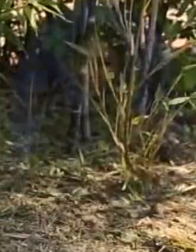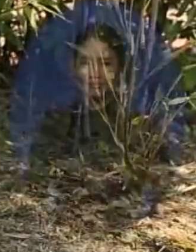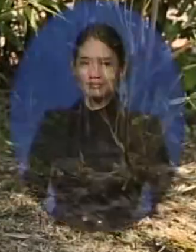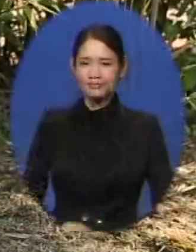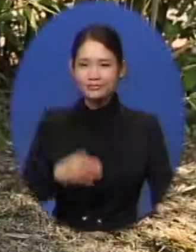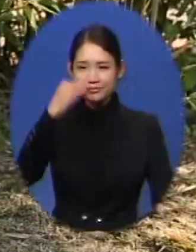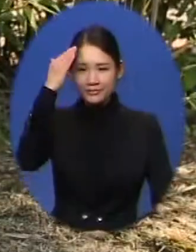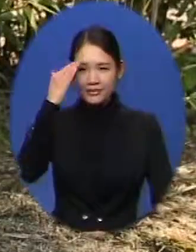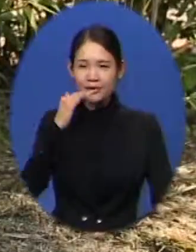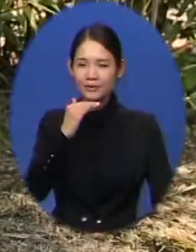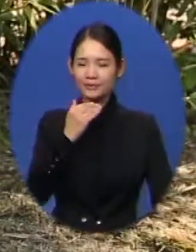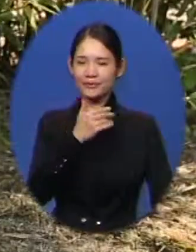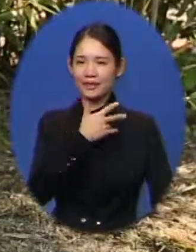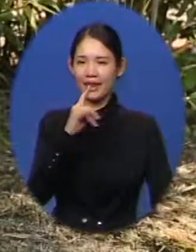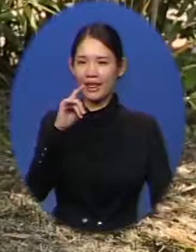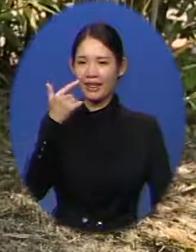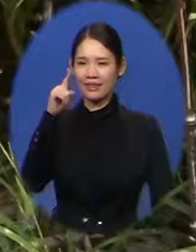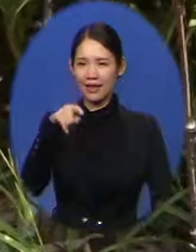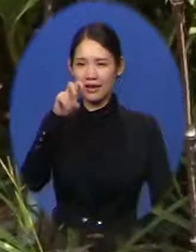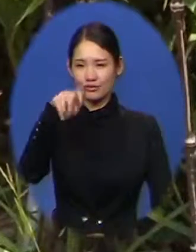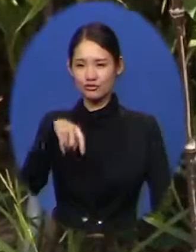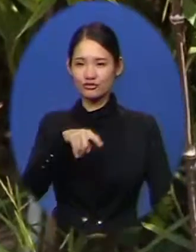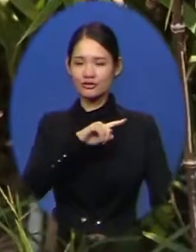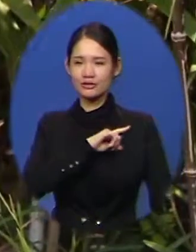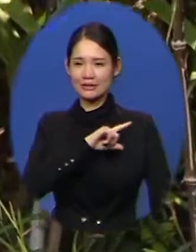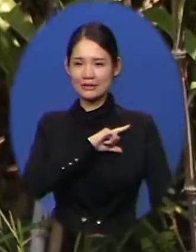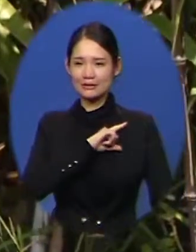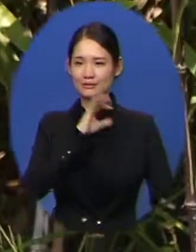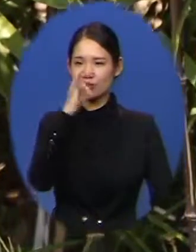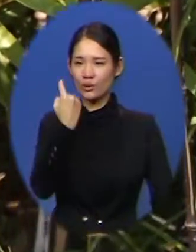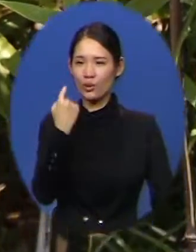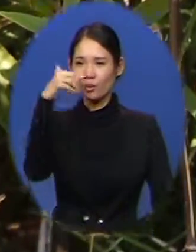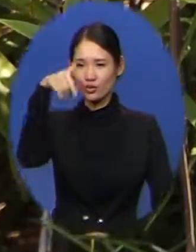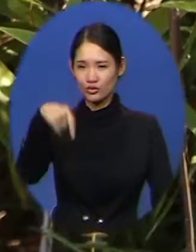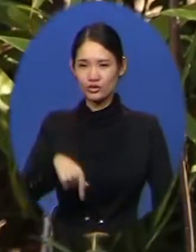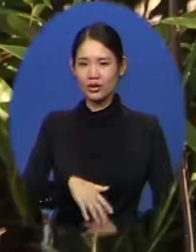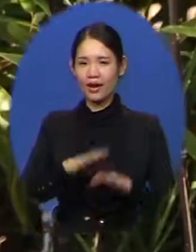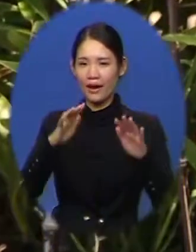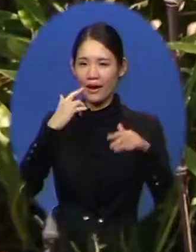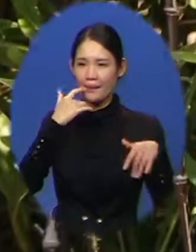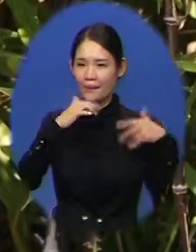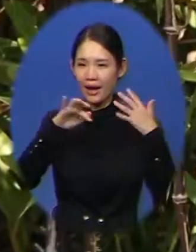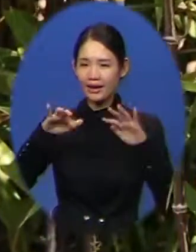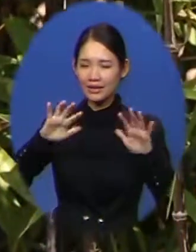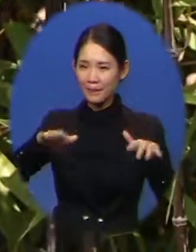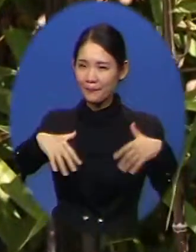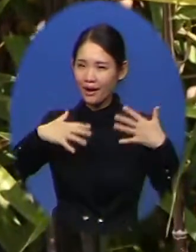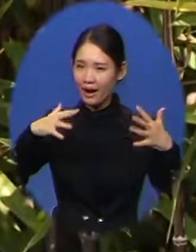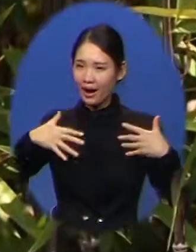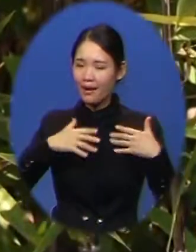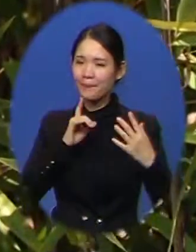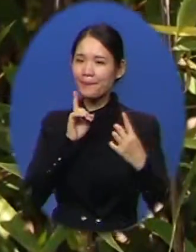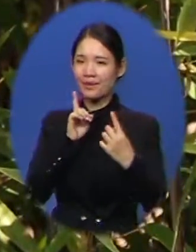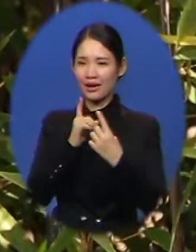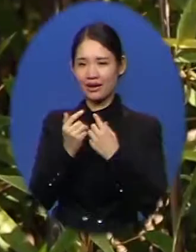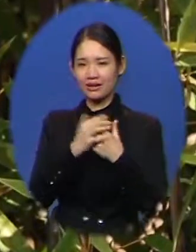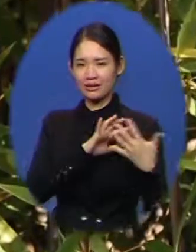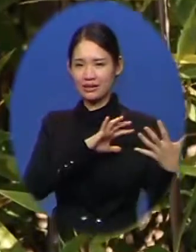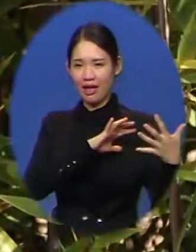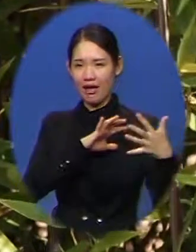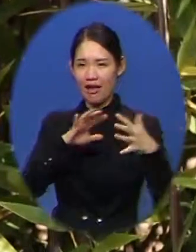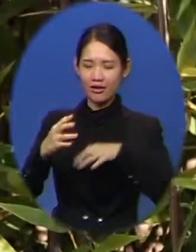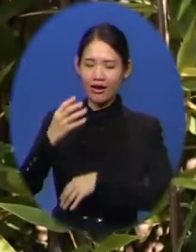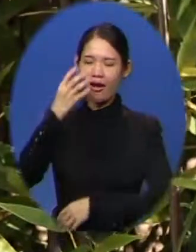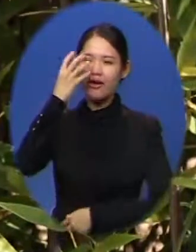검은 대나무 오죽. 그 중에서도 바닷바람을 맞으며 자라는 강릉 오죽은 세계적으로 희귀하다고